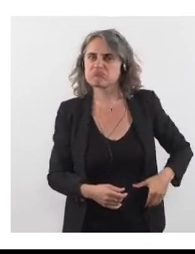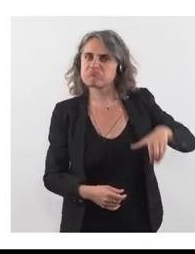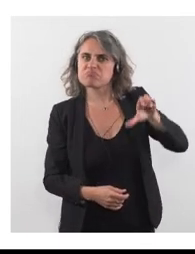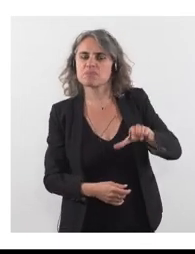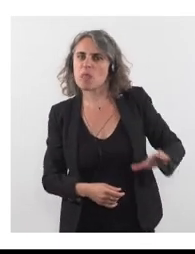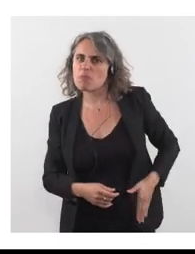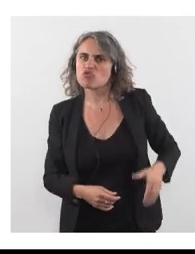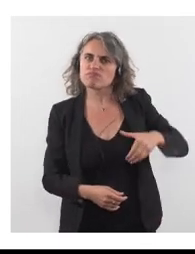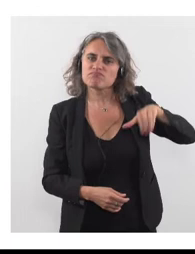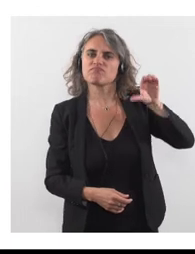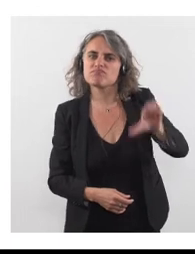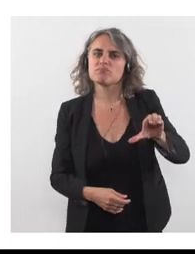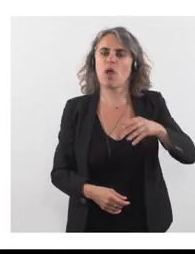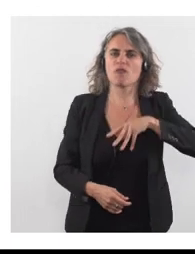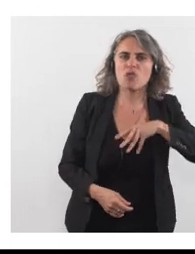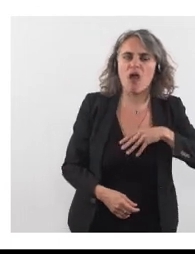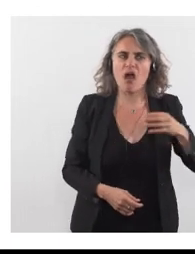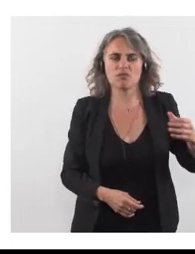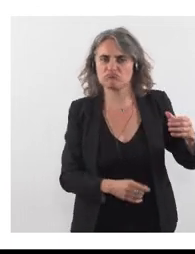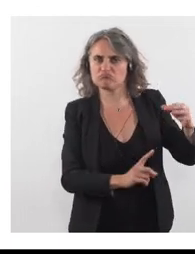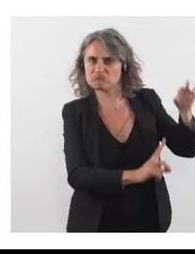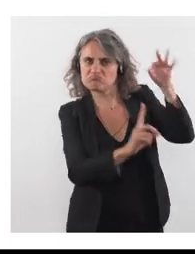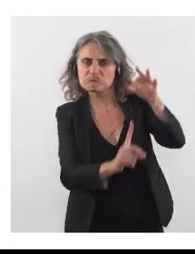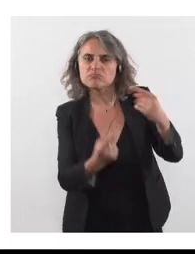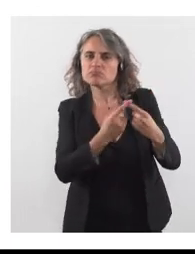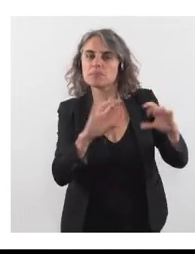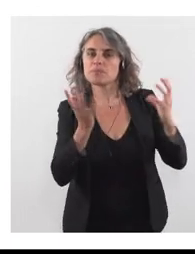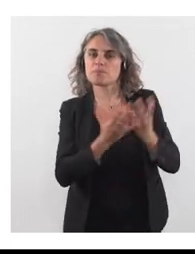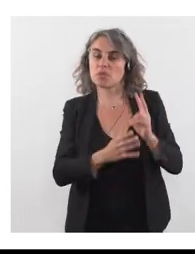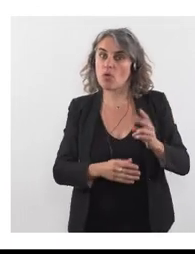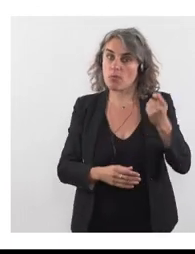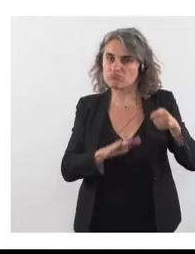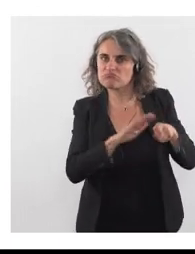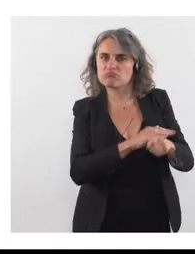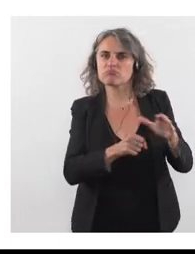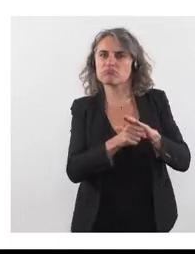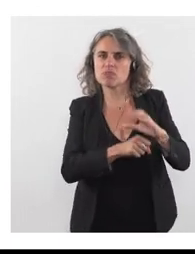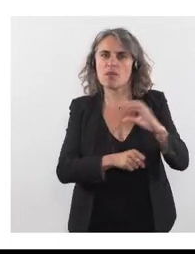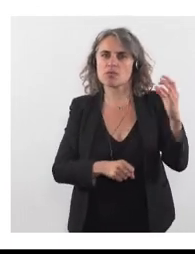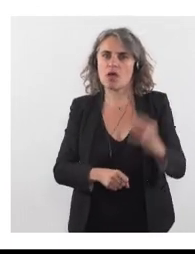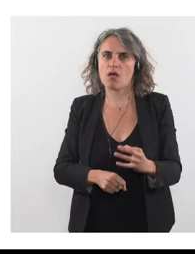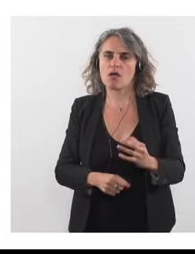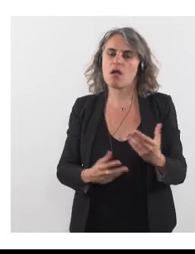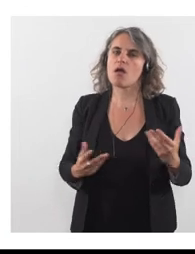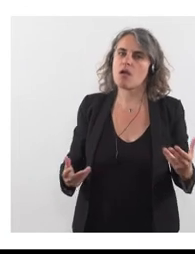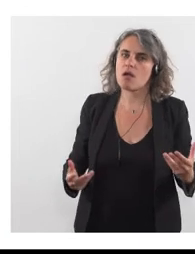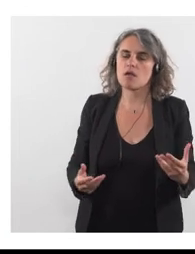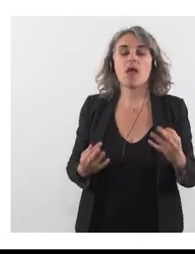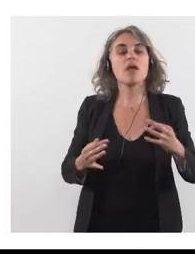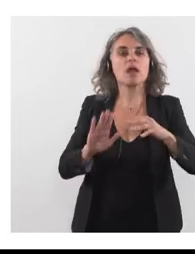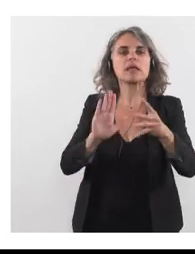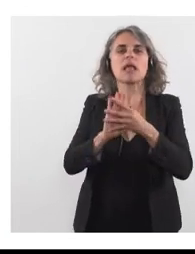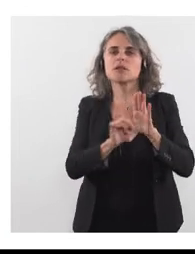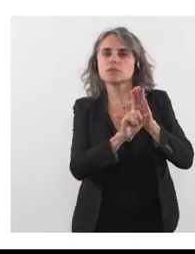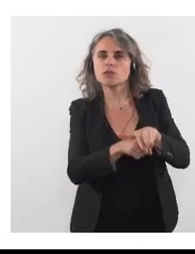chez une avocate spécialisée en la matière, qui nous a contactés. Et pour nous, je ne sais pas si la question s'est posée, c'est la question du critère de